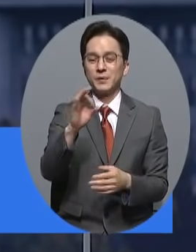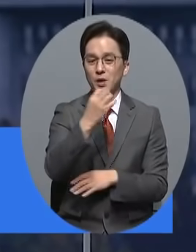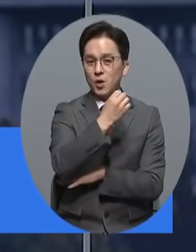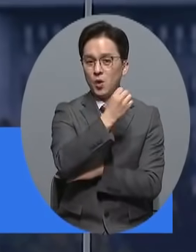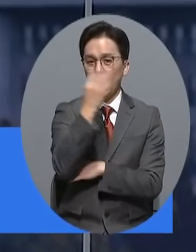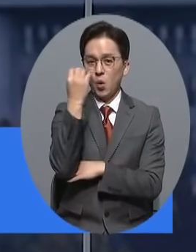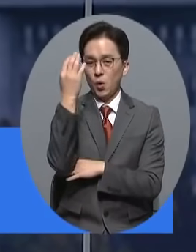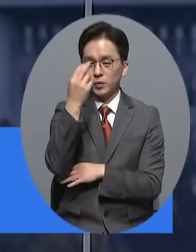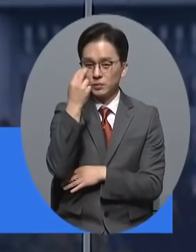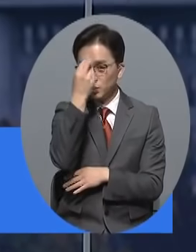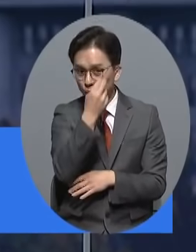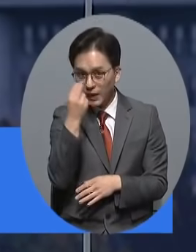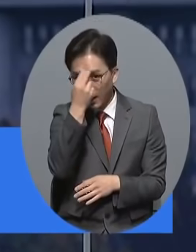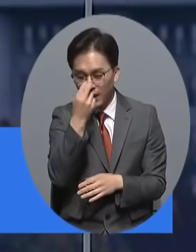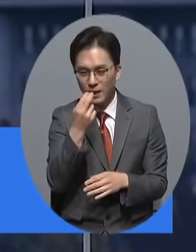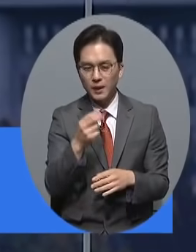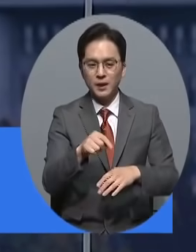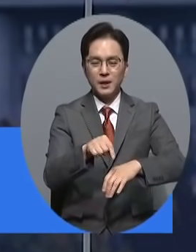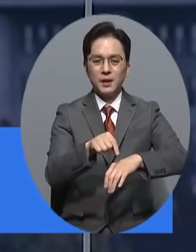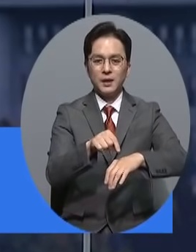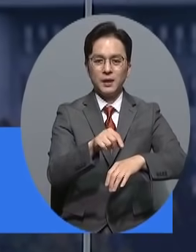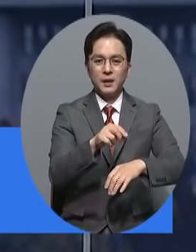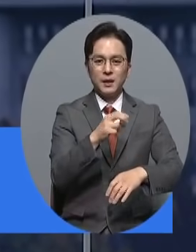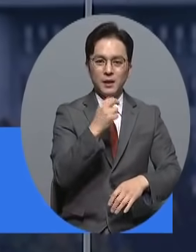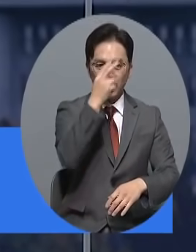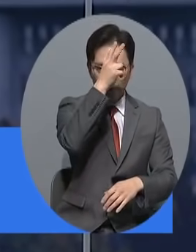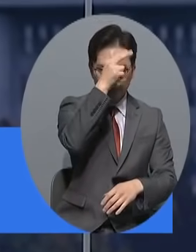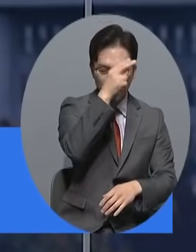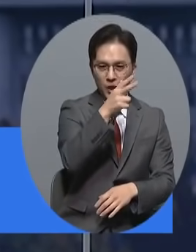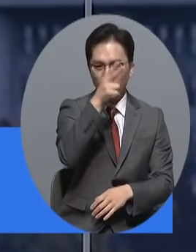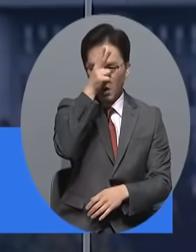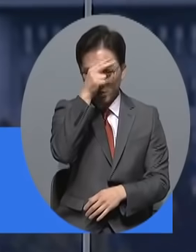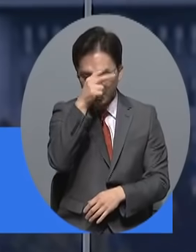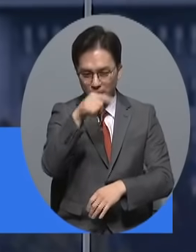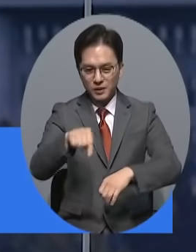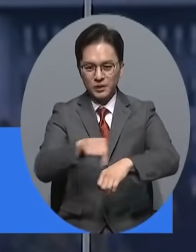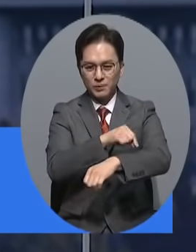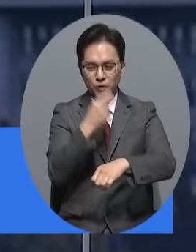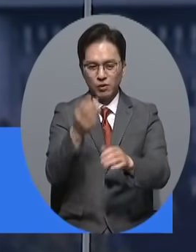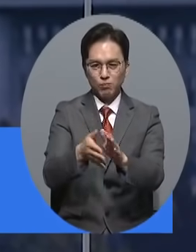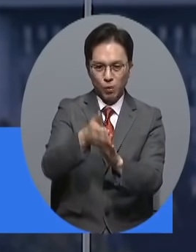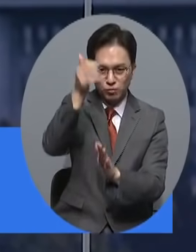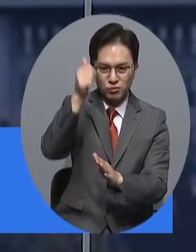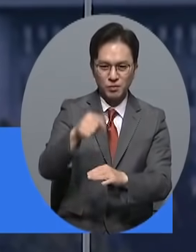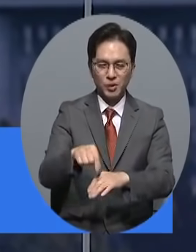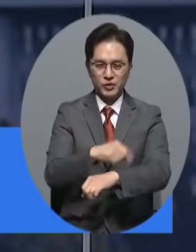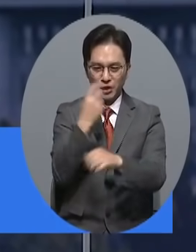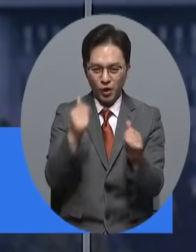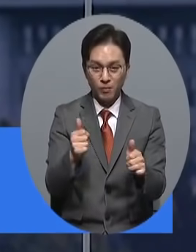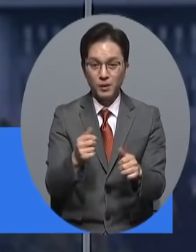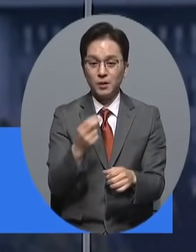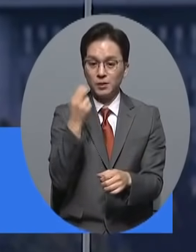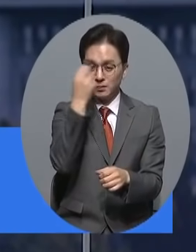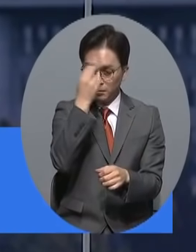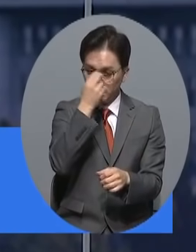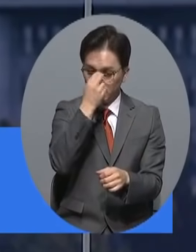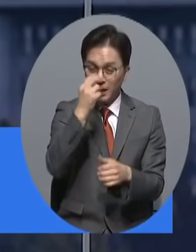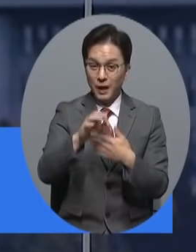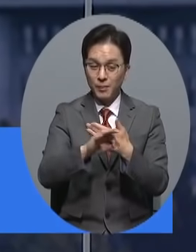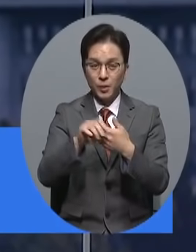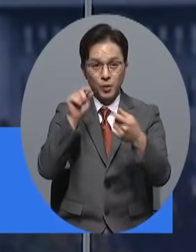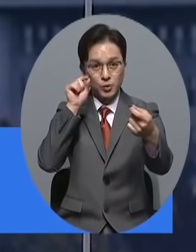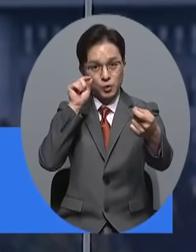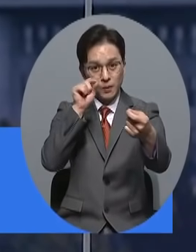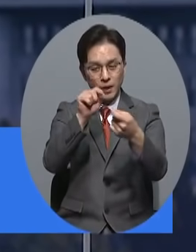아니라 저는 어떤 특검이라든 뭐 하여튼 특별수사본부든 네. 뭐든 이것을 조사한다면 아마 국민적인 어떤 의혹 해소가 조속히 이루어지는